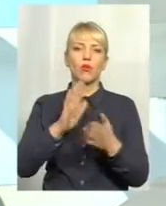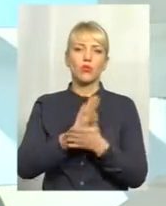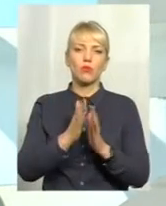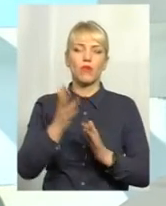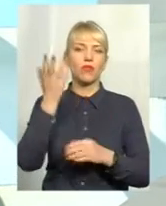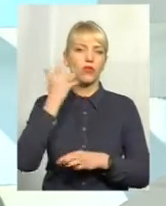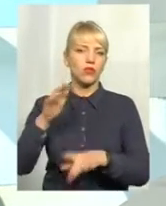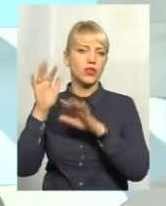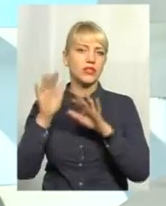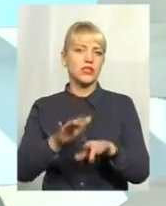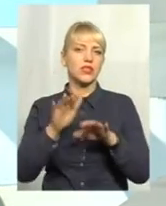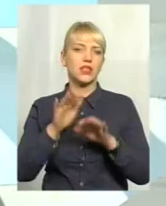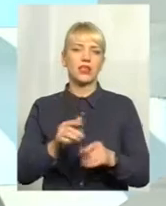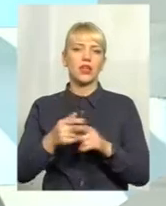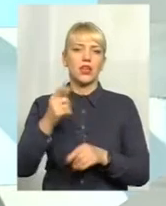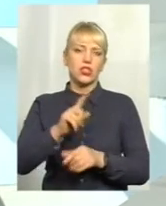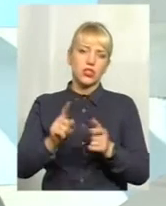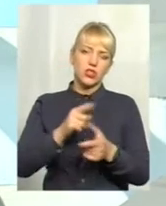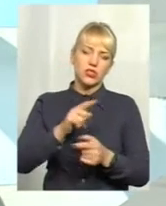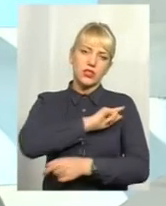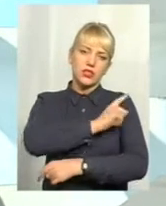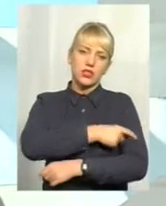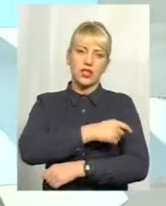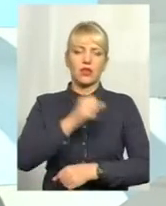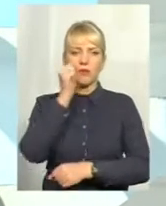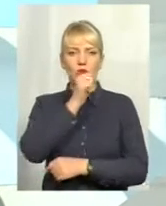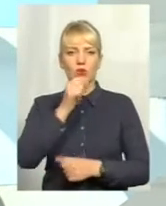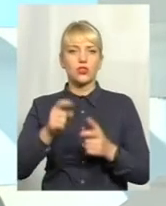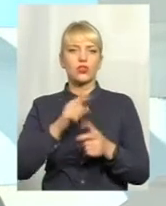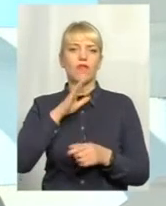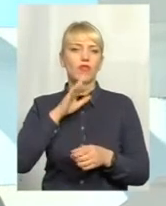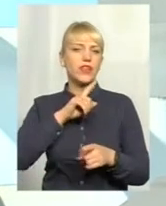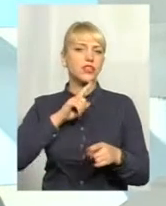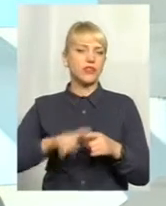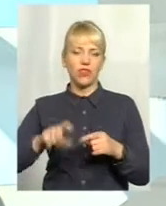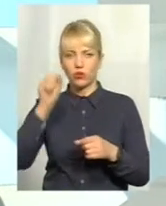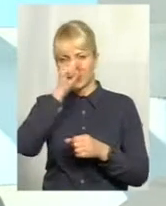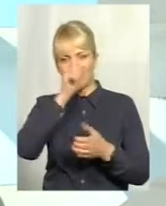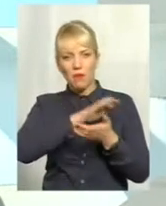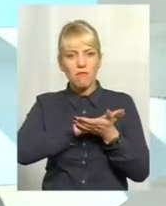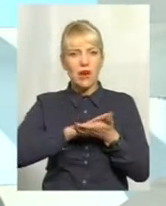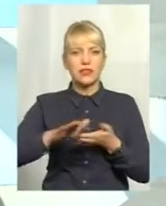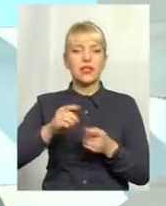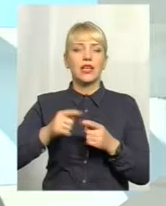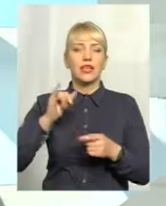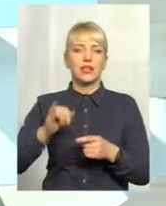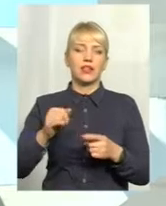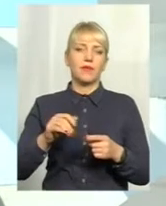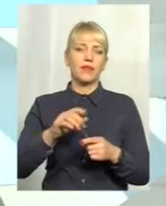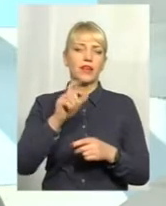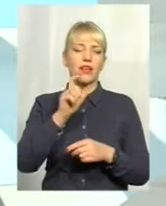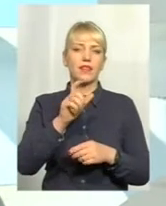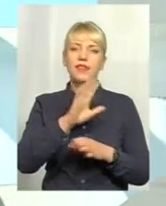інтенсивний, і чи сильні морози, чи швидко вода замерзла, і не завжди комунальні служби справляються, тому треба трошки і до цього людям